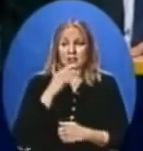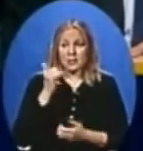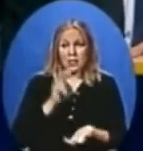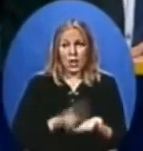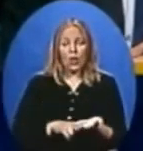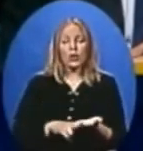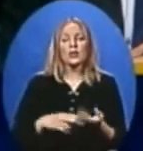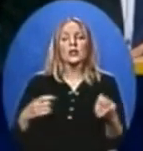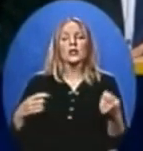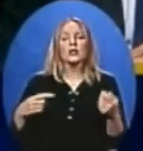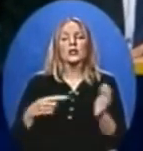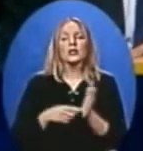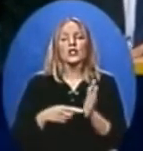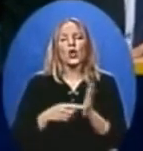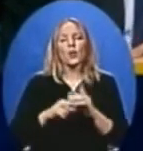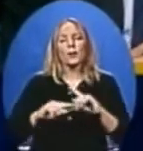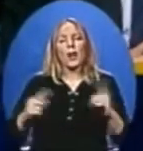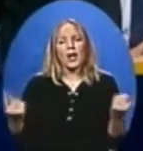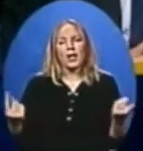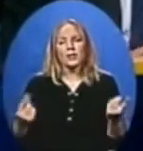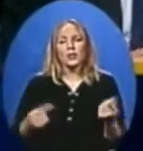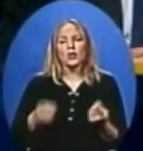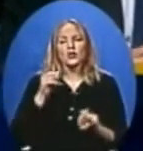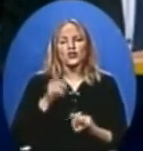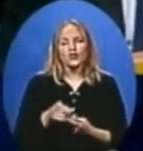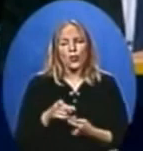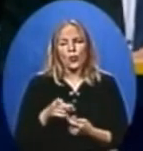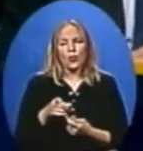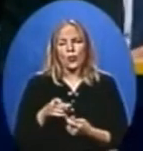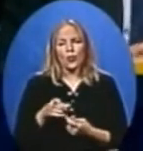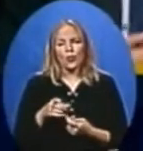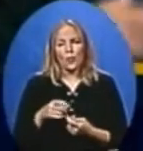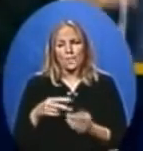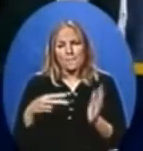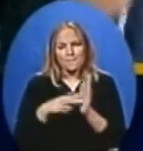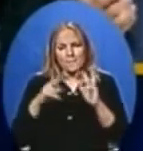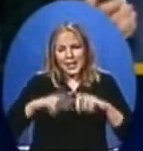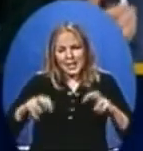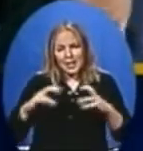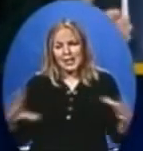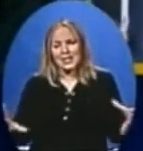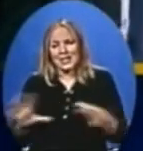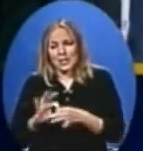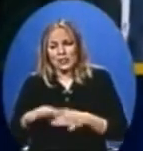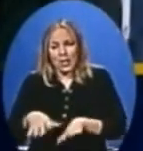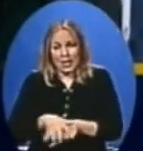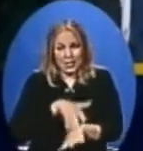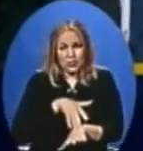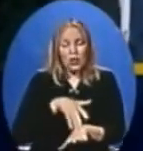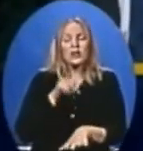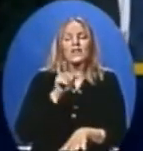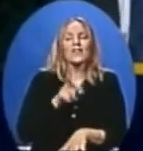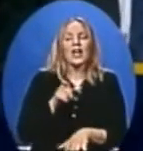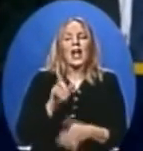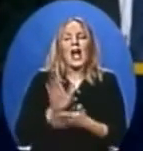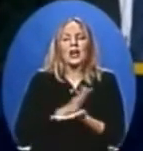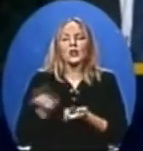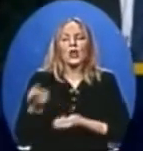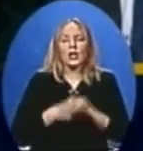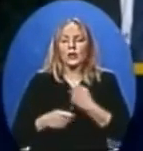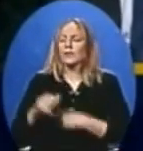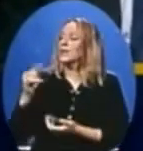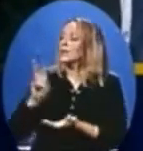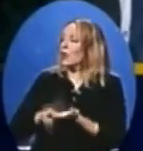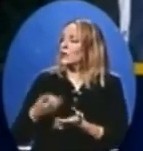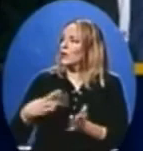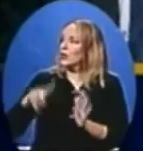ושל גורמים אחרים. מחקר אשר עומד על הקשר, כך נאמר, בין רגשות לבין החלטות כלכליות. נכון, אבל כן.